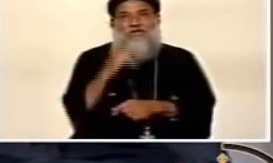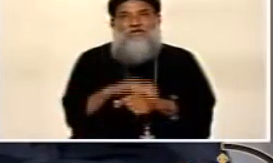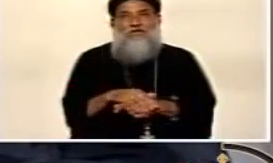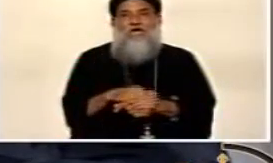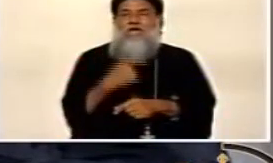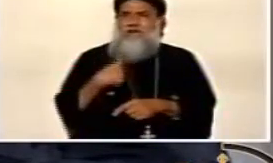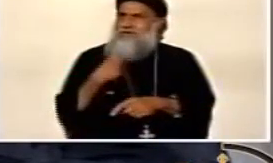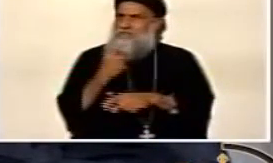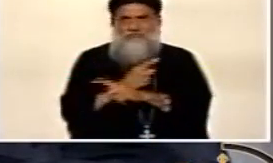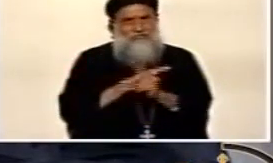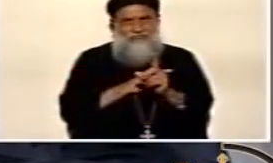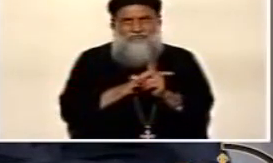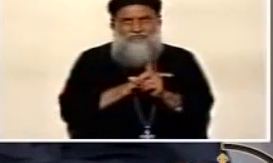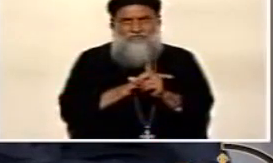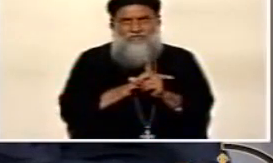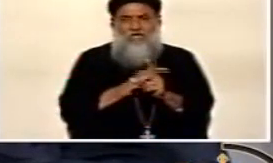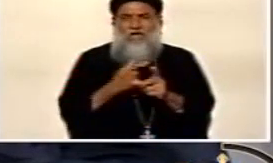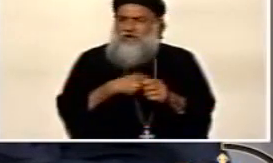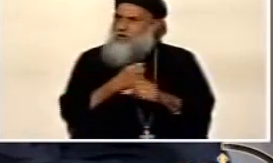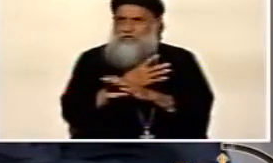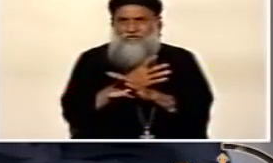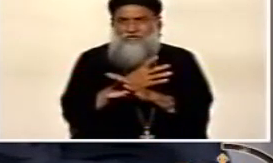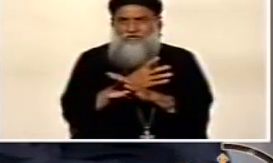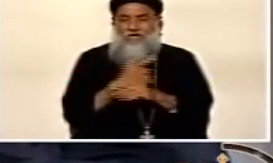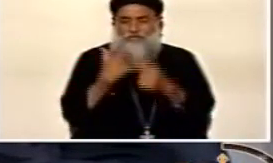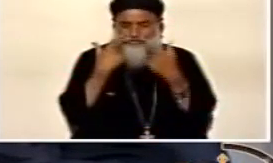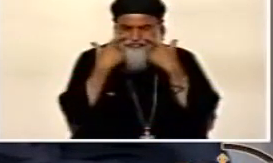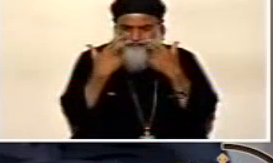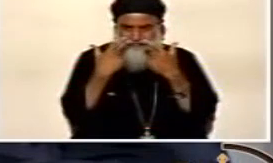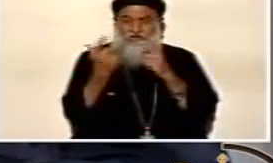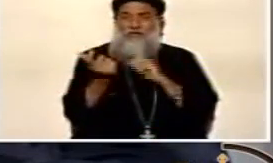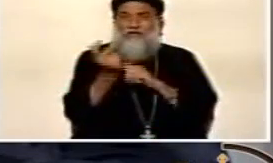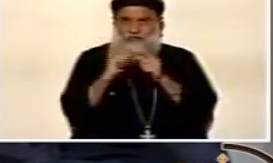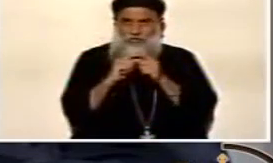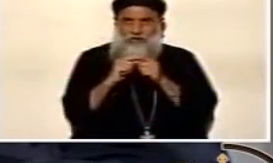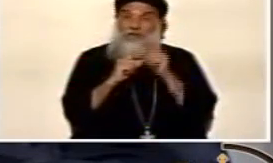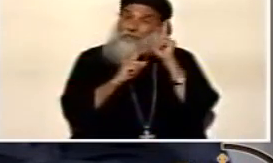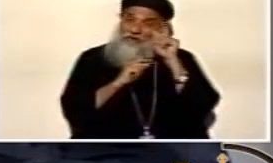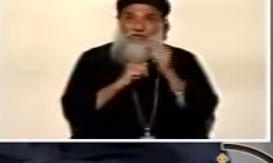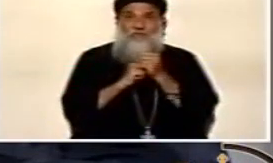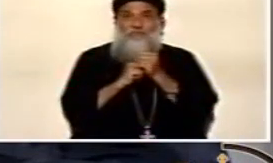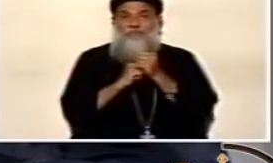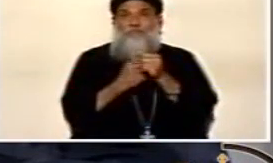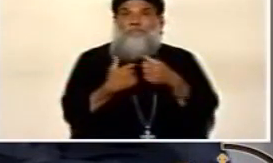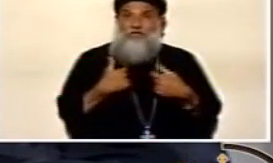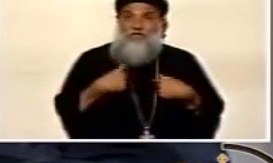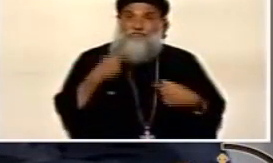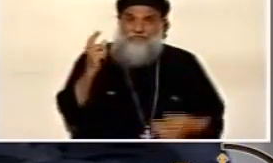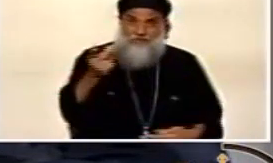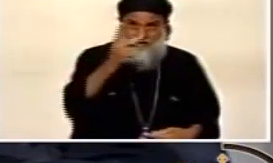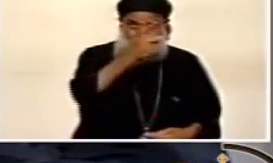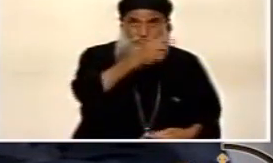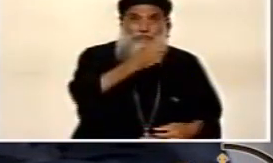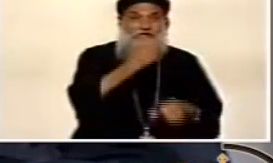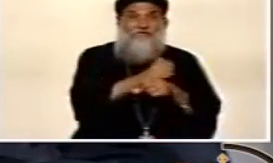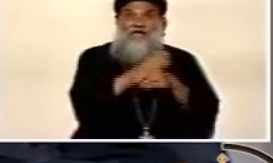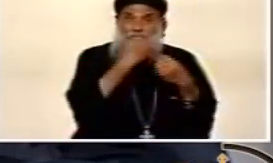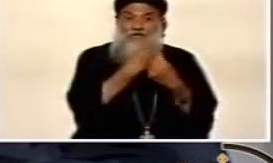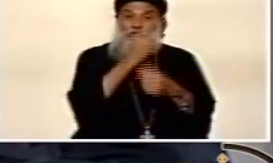أنا حرا؟ أما رأيت يسوع المسيح ربنا؟ ألستم أنتم عملي في